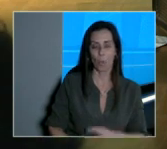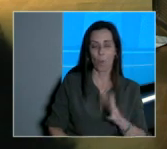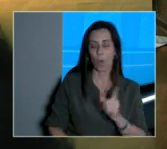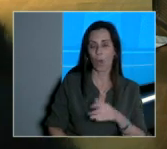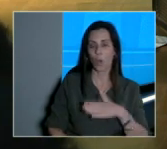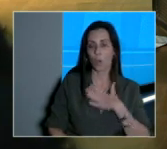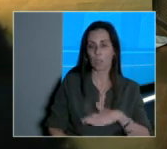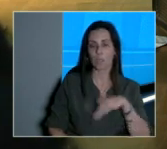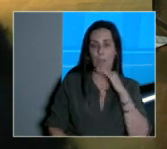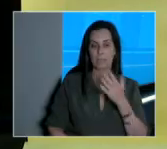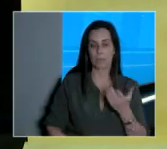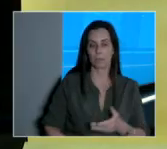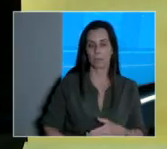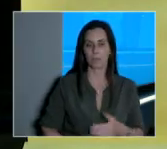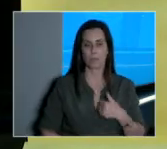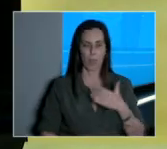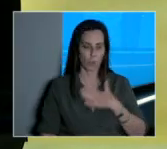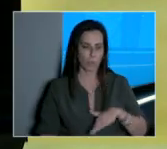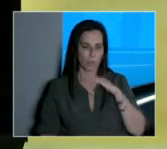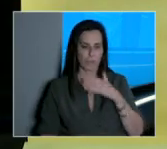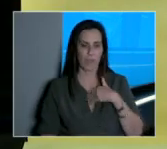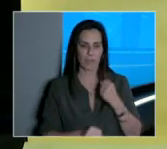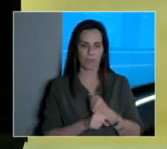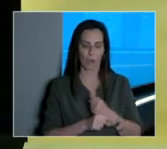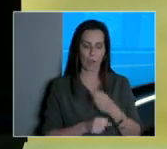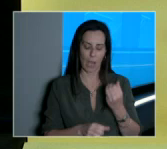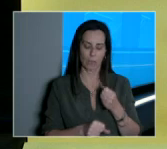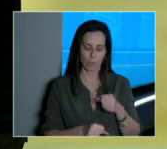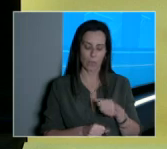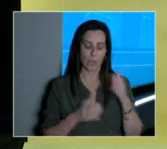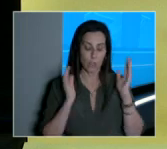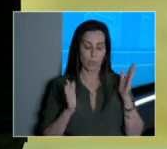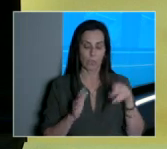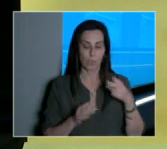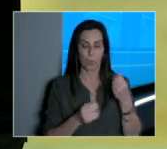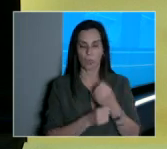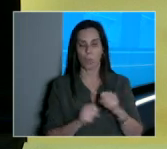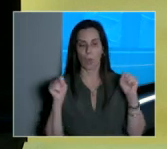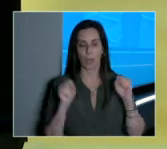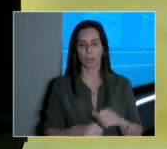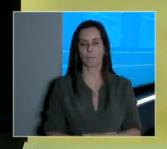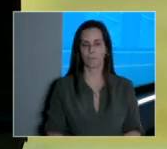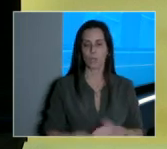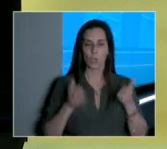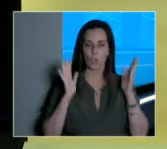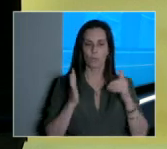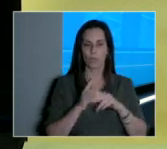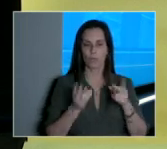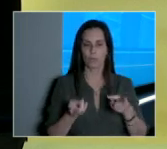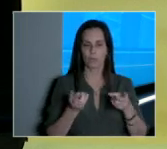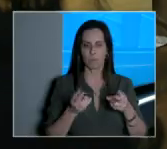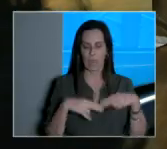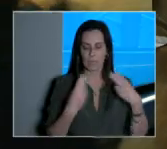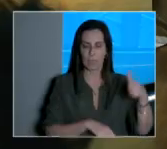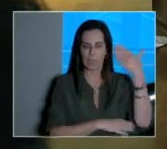רציתם מספיק? יכול להיות, אני רוצה מספיק ואני אפעל בכיוון הזה כדי שסוף סוף תהיה פה דמוקרטיה, סוף סוף כדי שנחזיר את המדינה אל